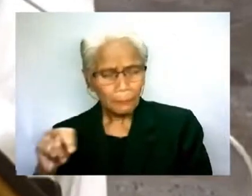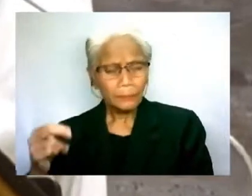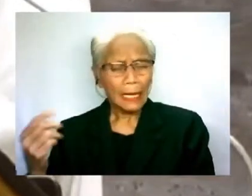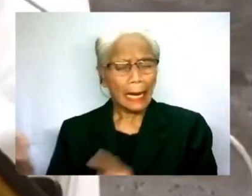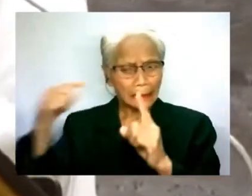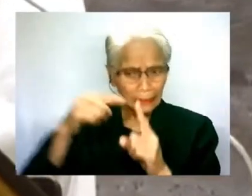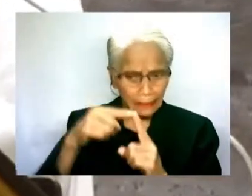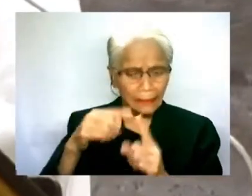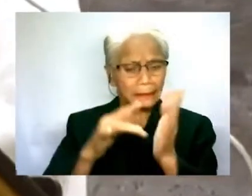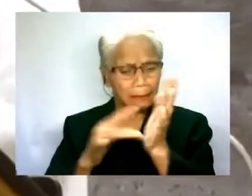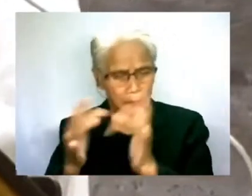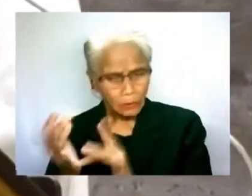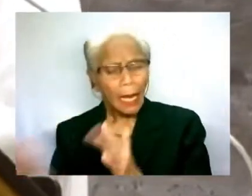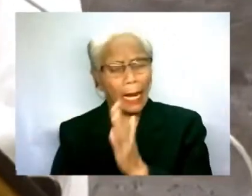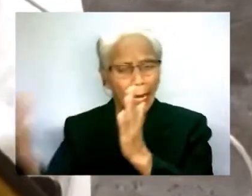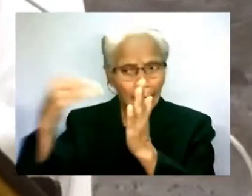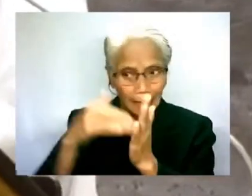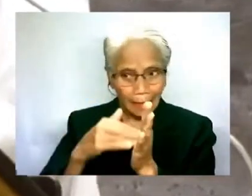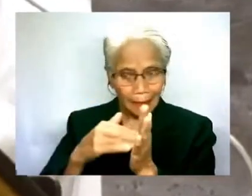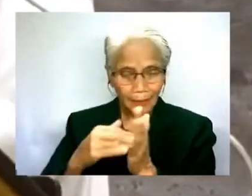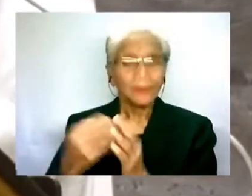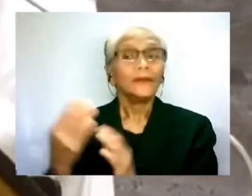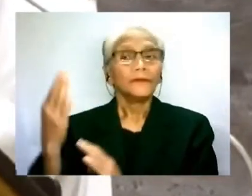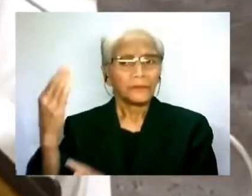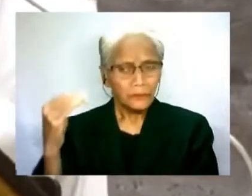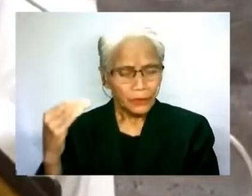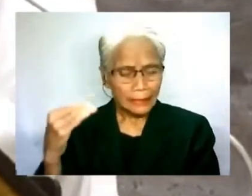14 ulit na henerasyon.